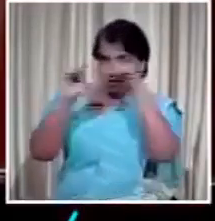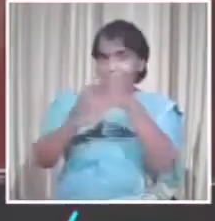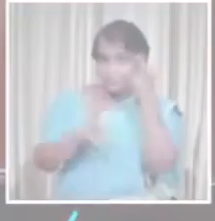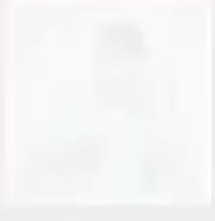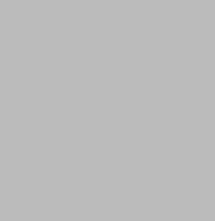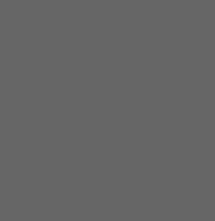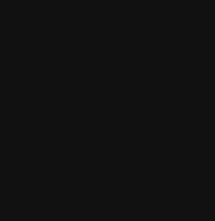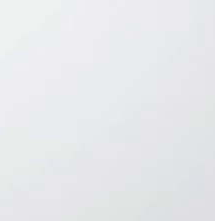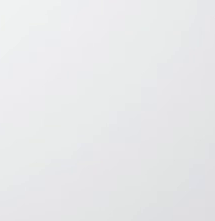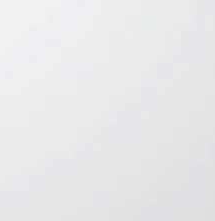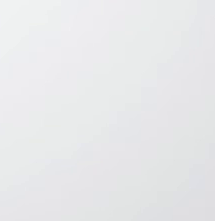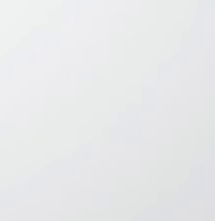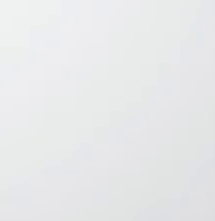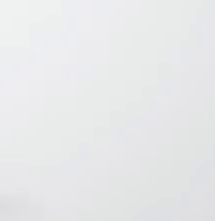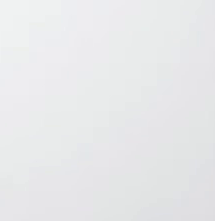හරි.